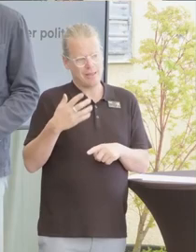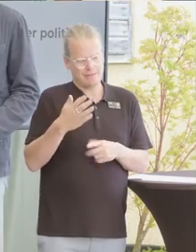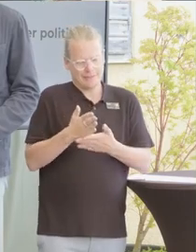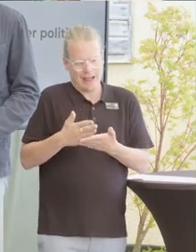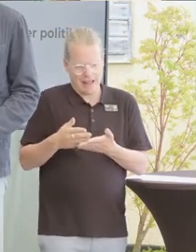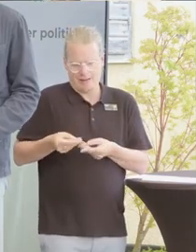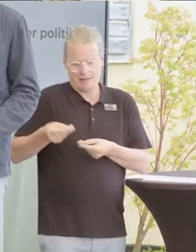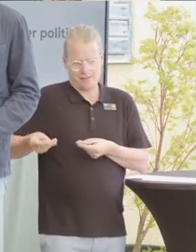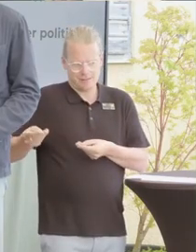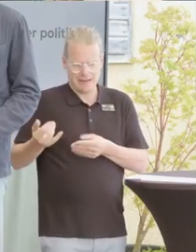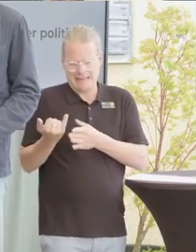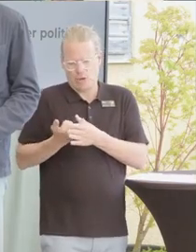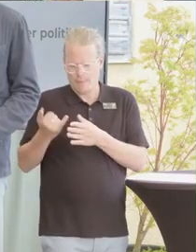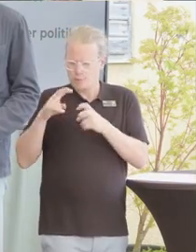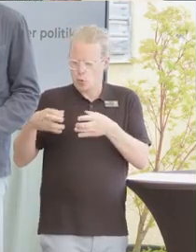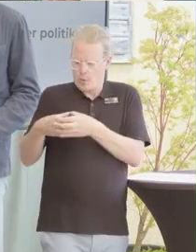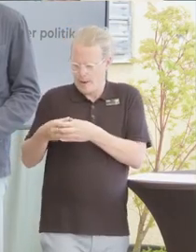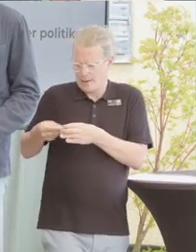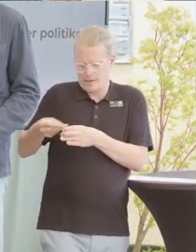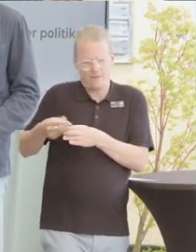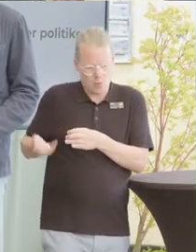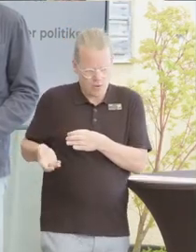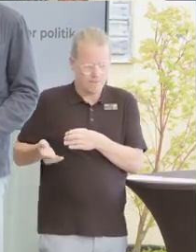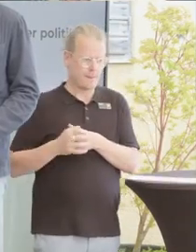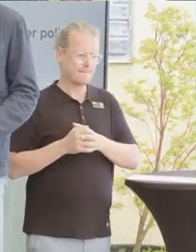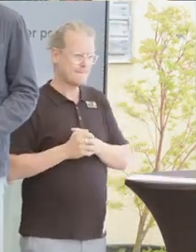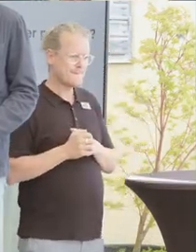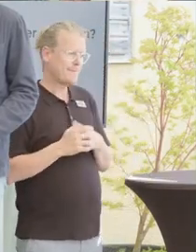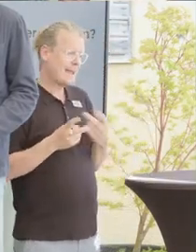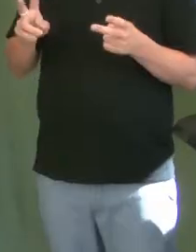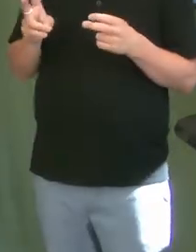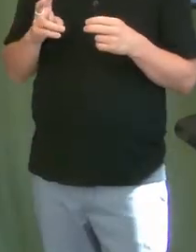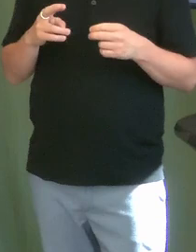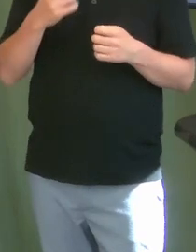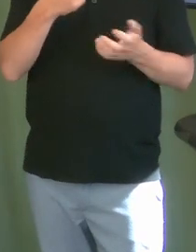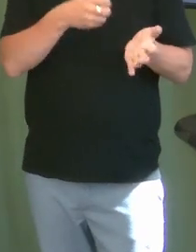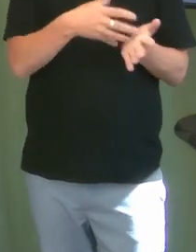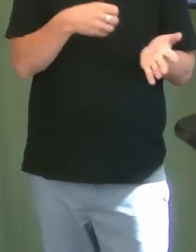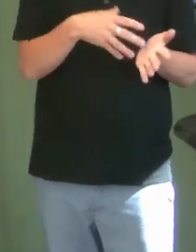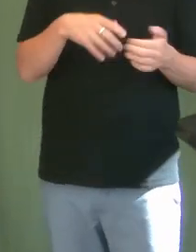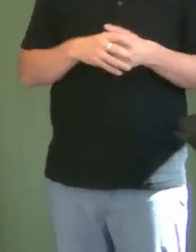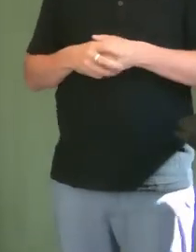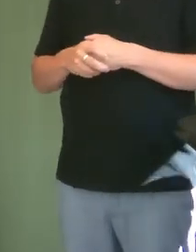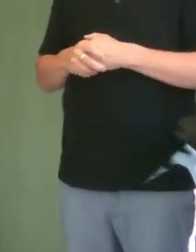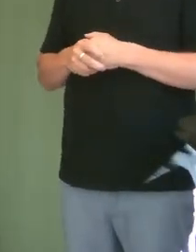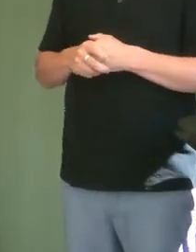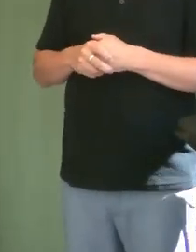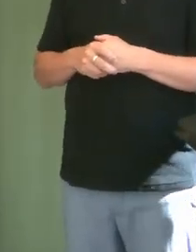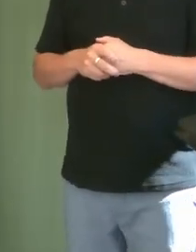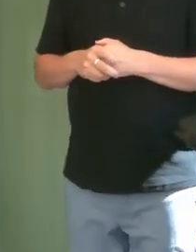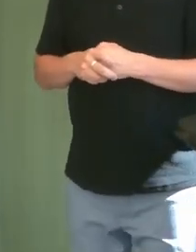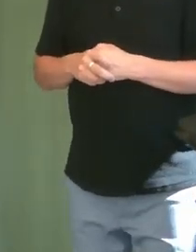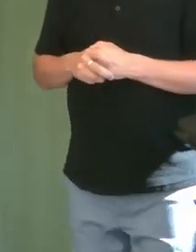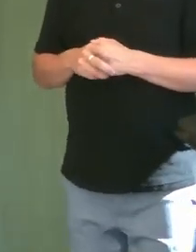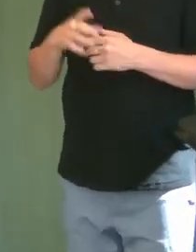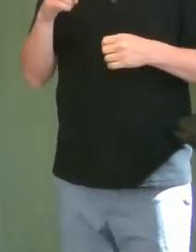inom forskargrupper eller för verifiering. Jag skulle också tydliga med att det är en kopia av materialet. En kopia av materialet, man får liksom inte ta